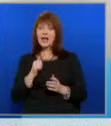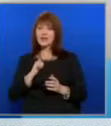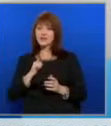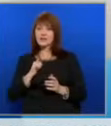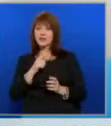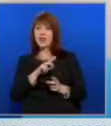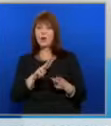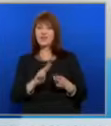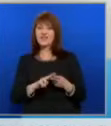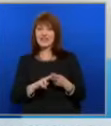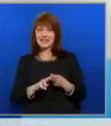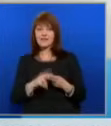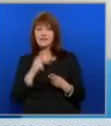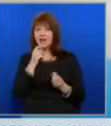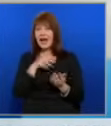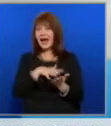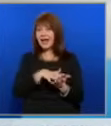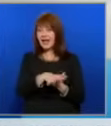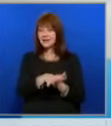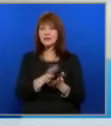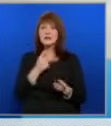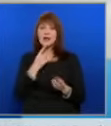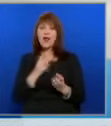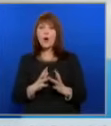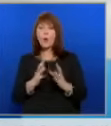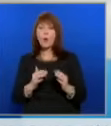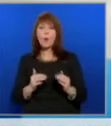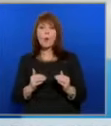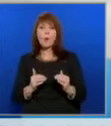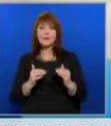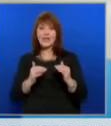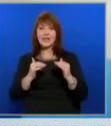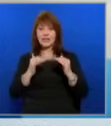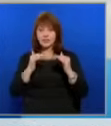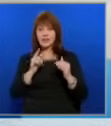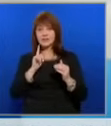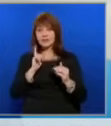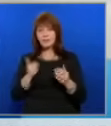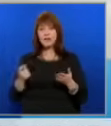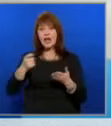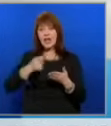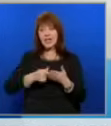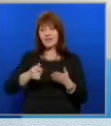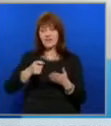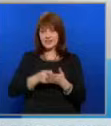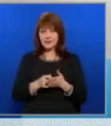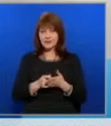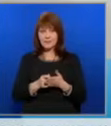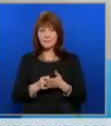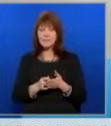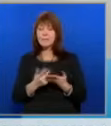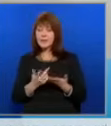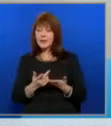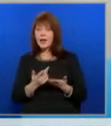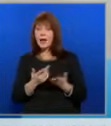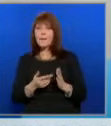Василев, който каза, че разходите са увеличени, за да могат да бъдат увеличени инвестициите. Свои бележки към бюджета даде